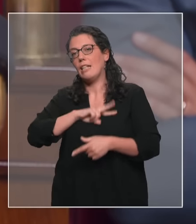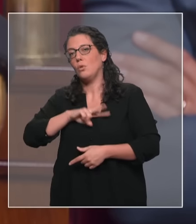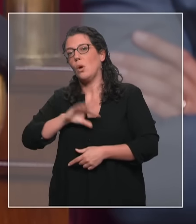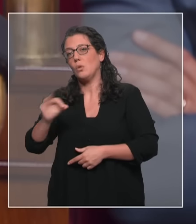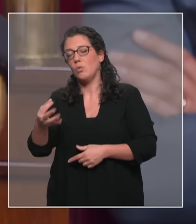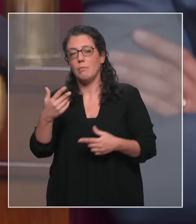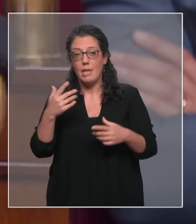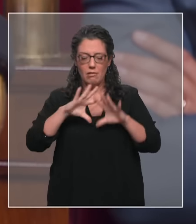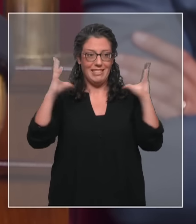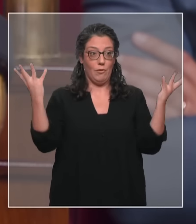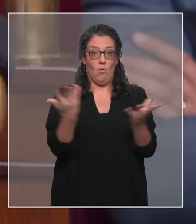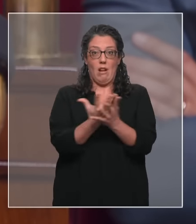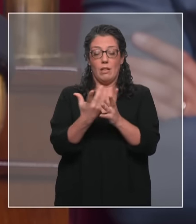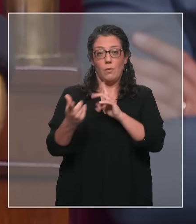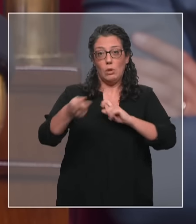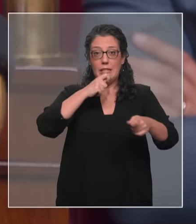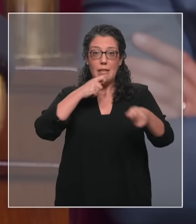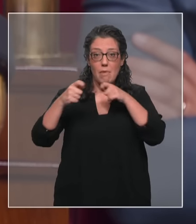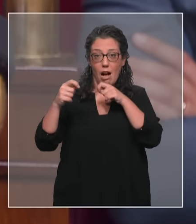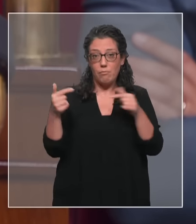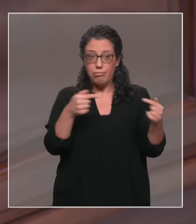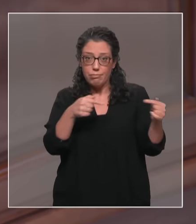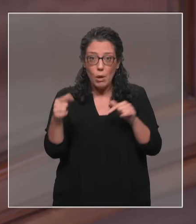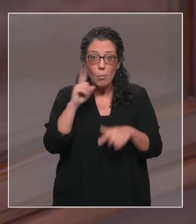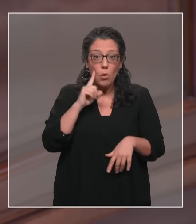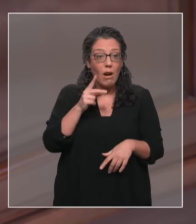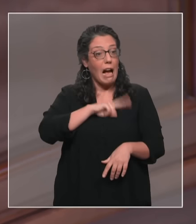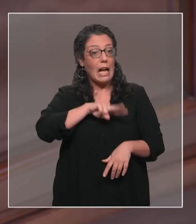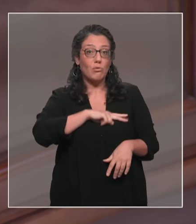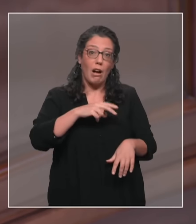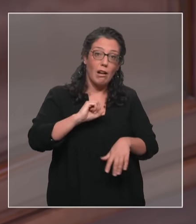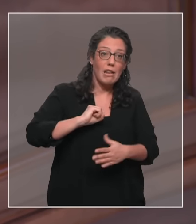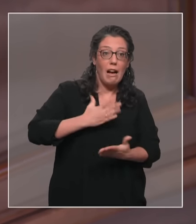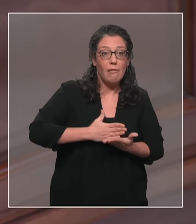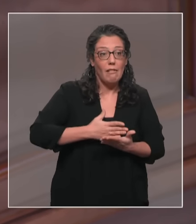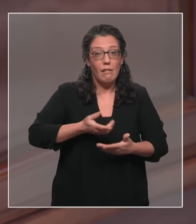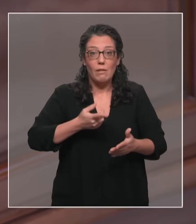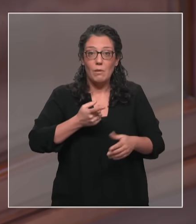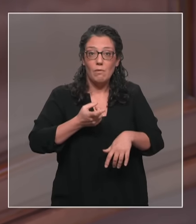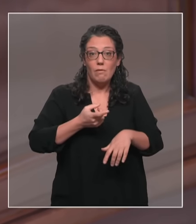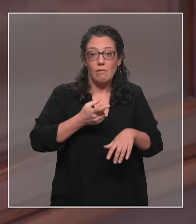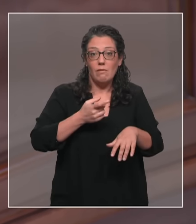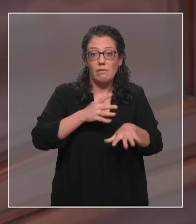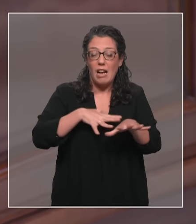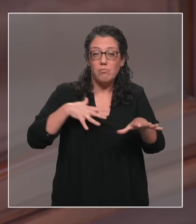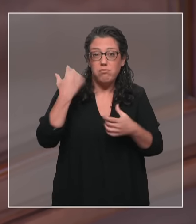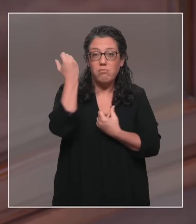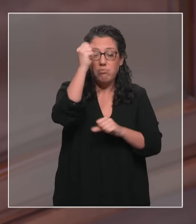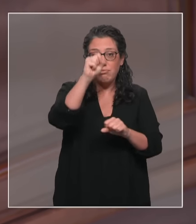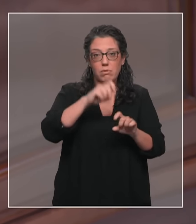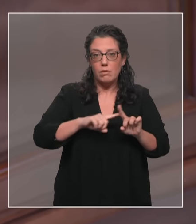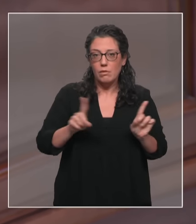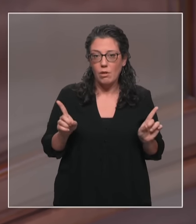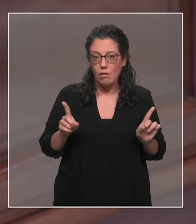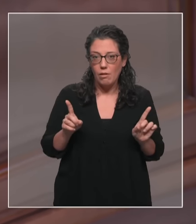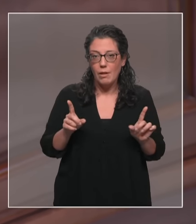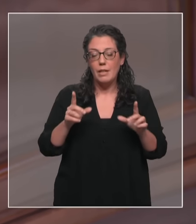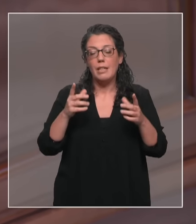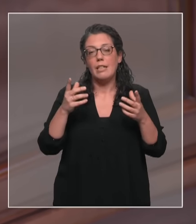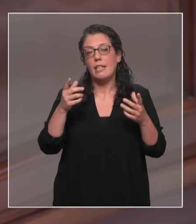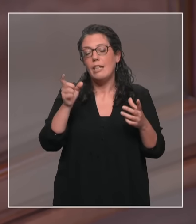plus large, car on ne peut pas assurer simplement, immédiatement, des meutes. Ce n'est pas quelque chose qui existe dans le modèle assurantiel public et nous